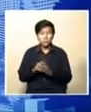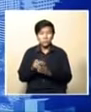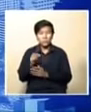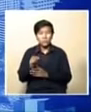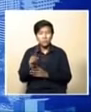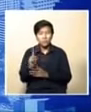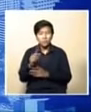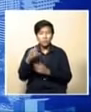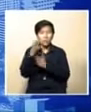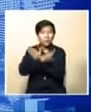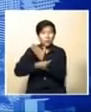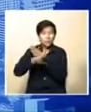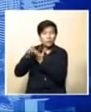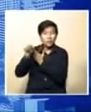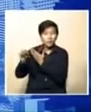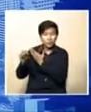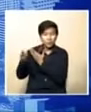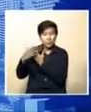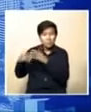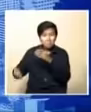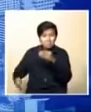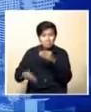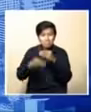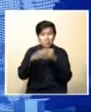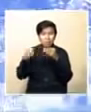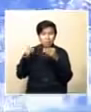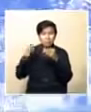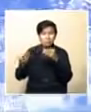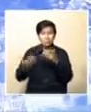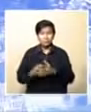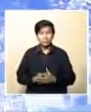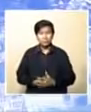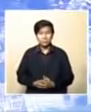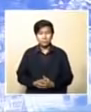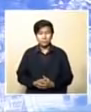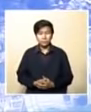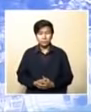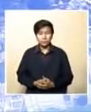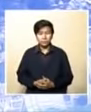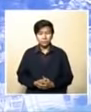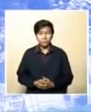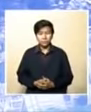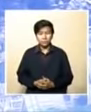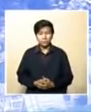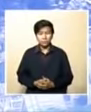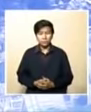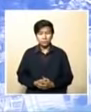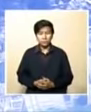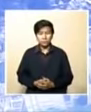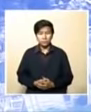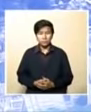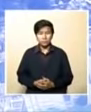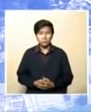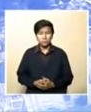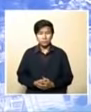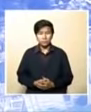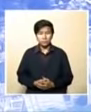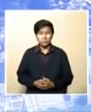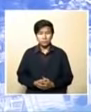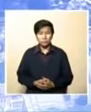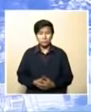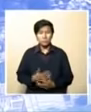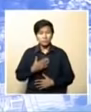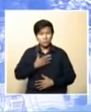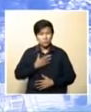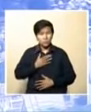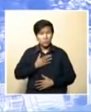ได้ขอให้ดิ้นรนขนขวายเดินทางมาให้ได้ก็แล้วกันเพราะฉะนั้นในช่วงวันสองวันนี้มันจะมีคนไทยจ